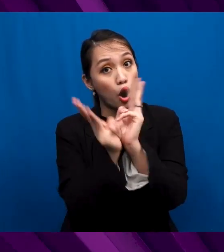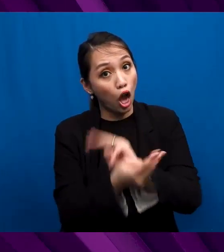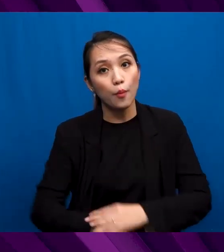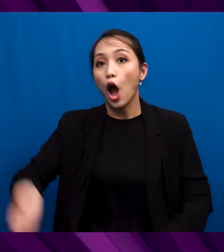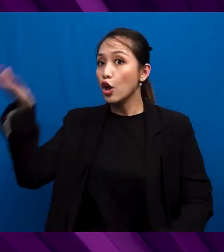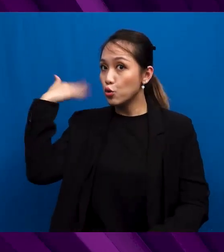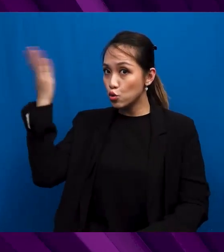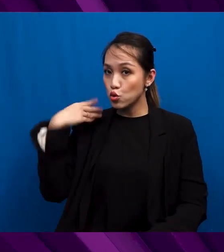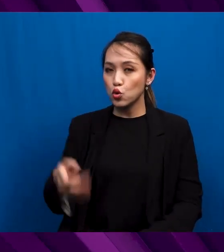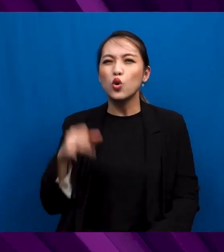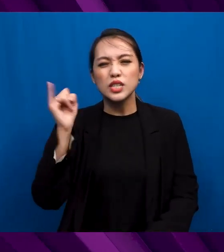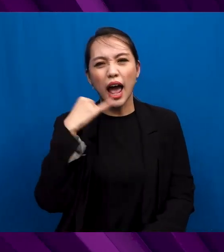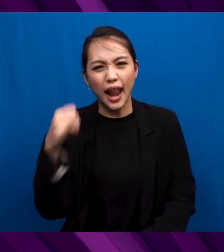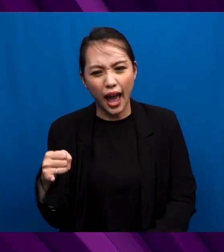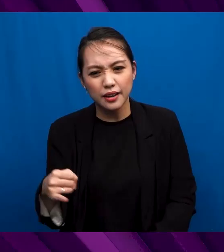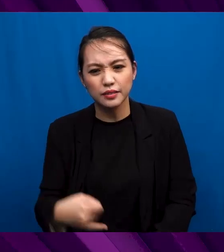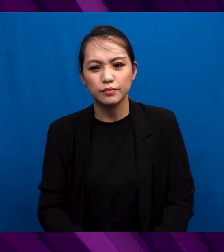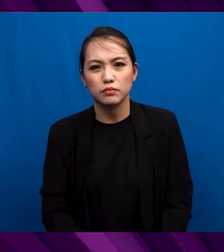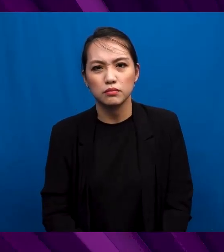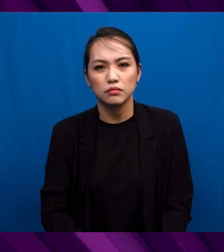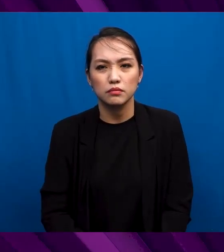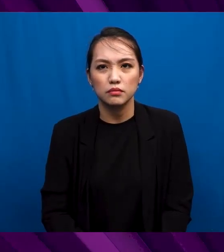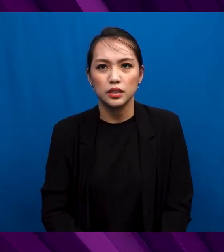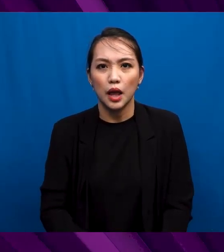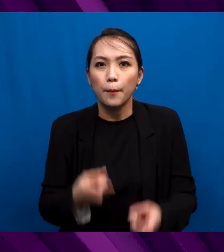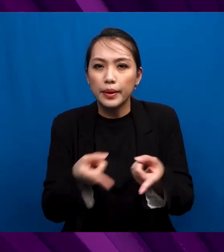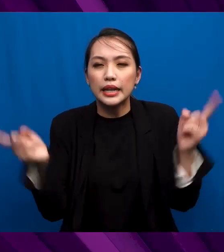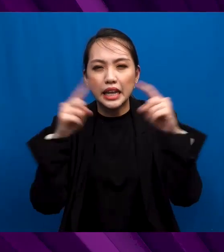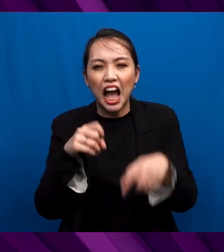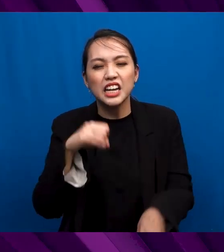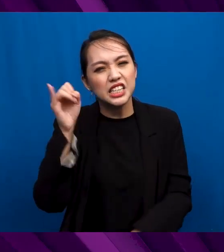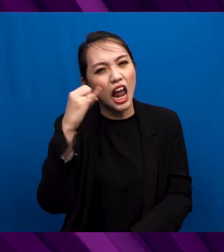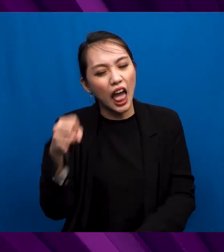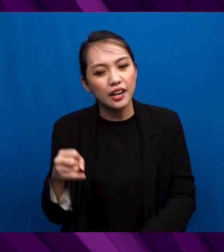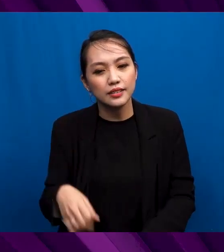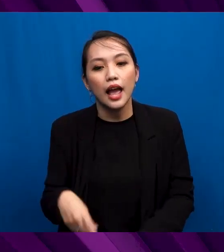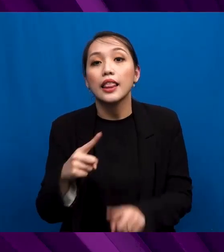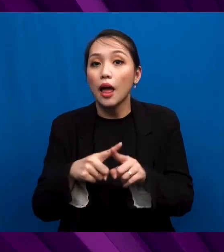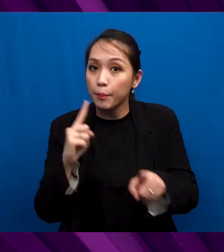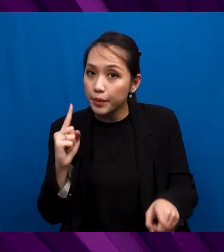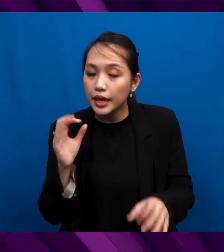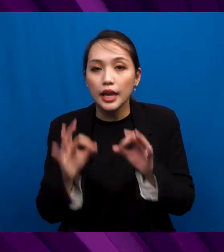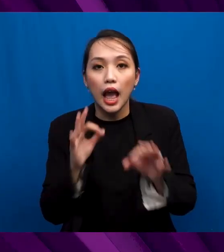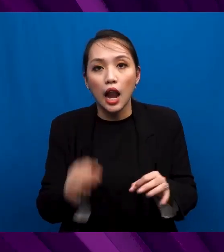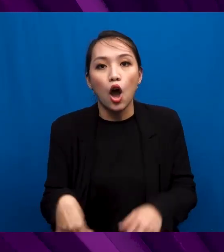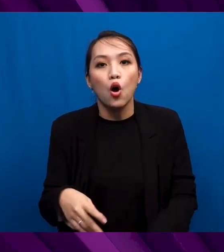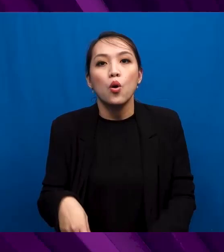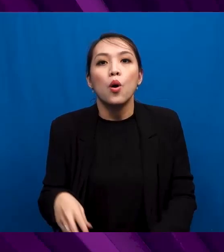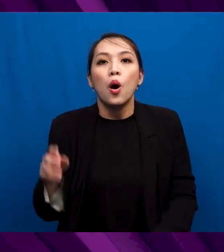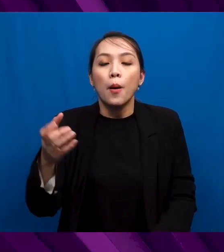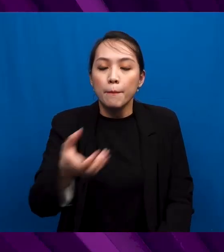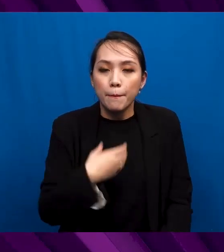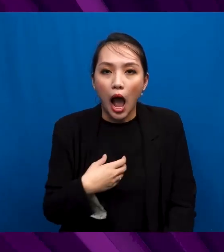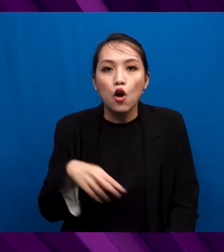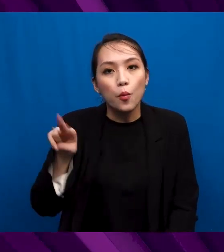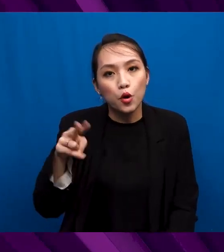membawa pernikahan ini kepada Tuhan, mungkin dulu nggak keruan. Asal Anda niat, Tuhan akan memampukan, bahkan Tuhan